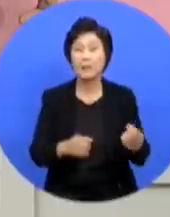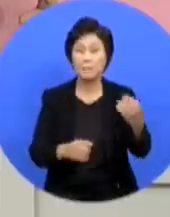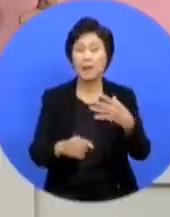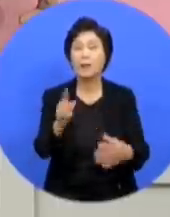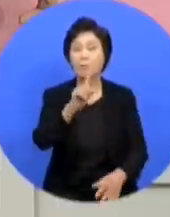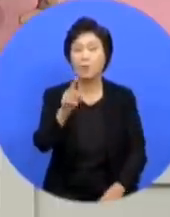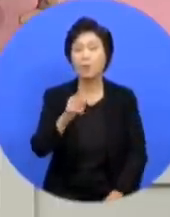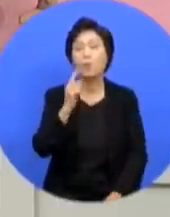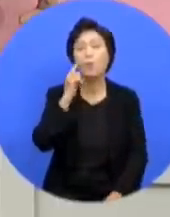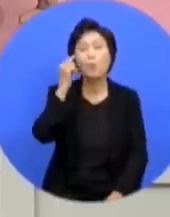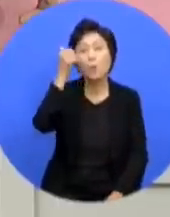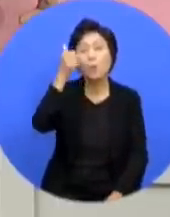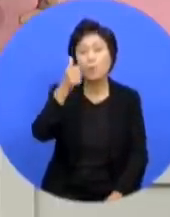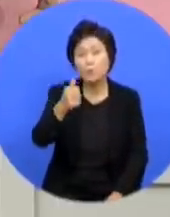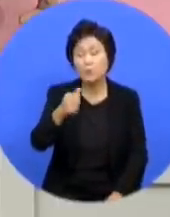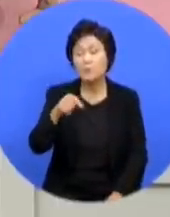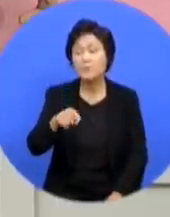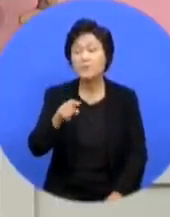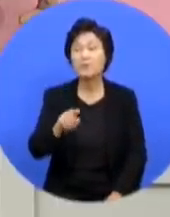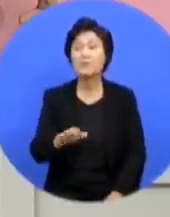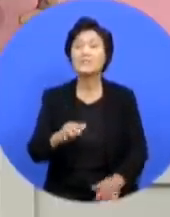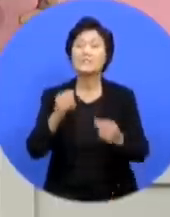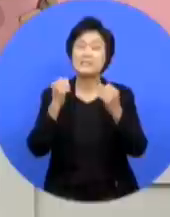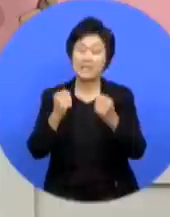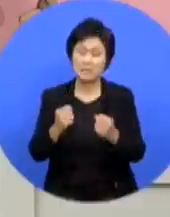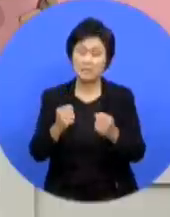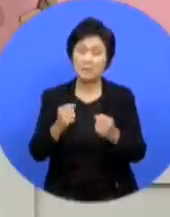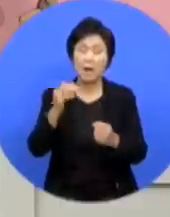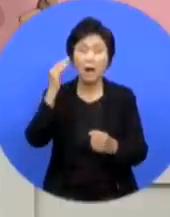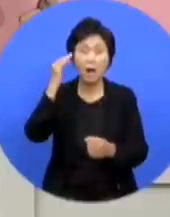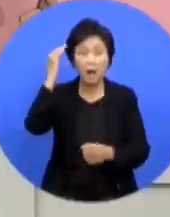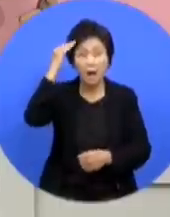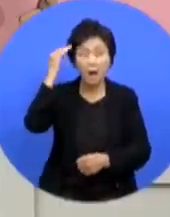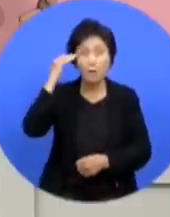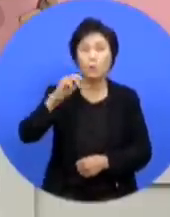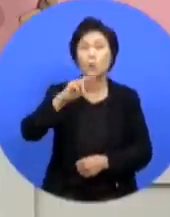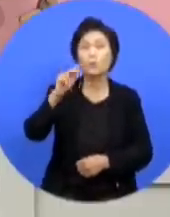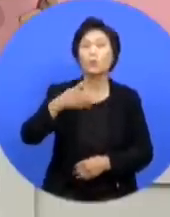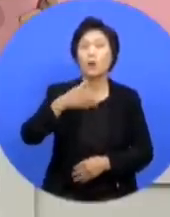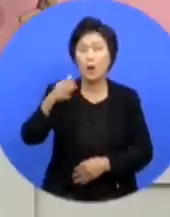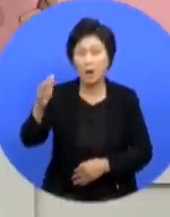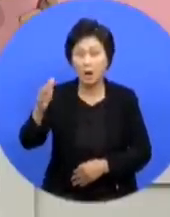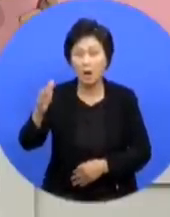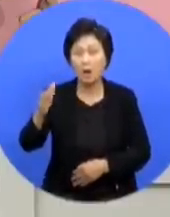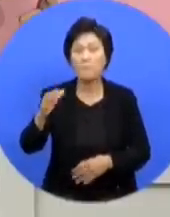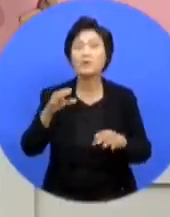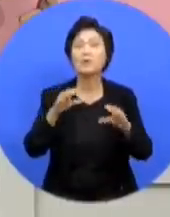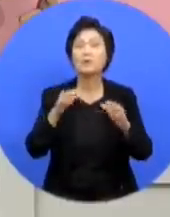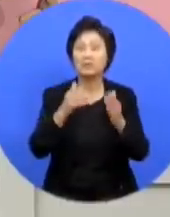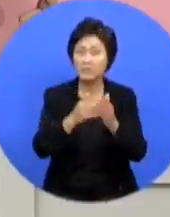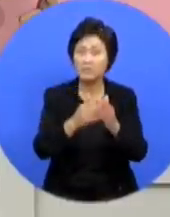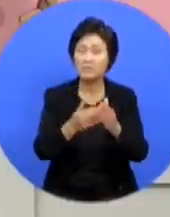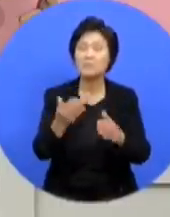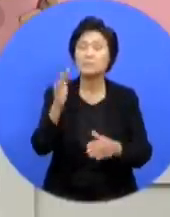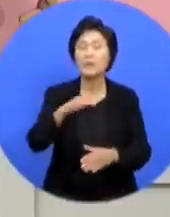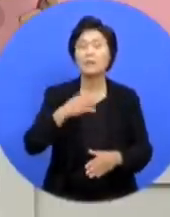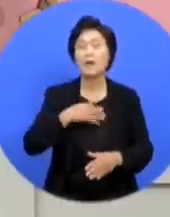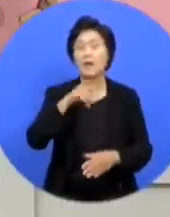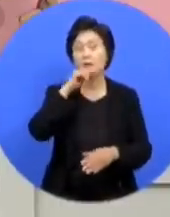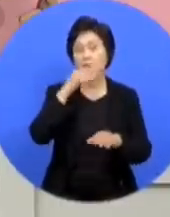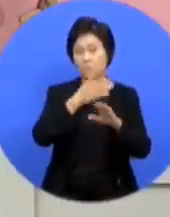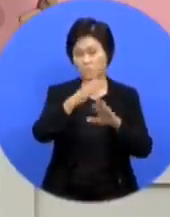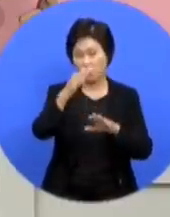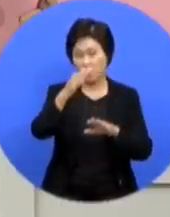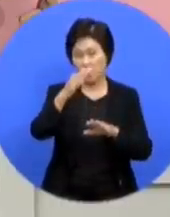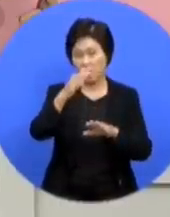여기 있든지 한국에 가면 그만이지만은 나는 북한에 가서 예수 믿는 것이 들키면은 그들이 어떻게 고문하는지 내가 압니다. 그럼 나는